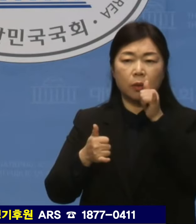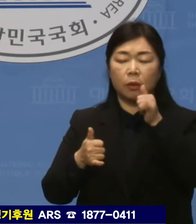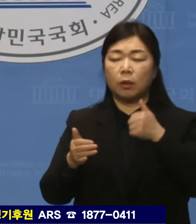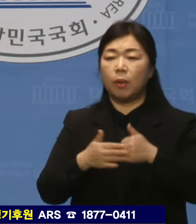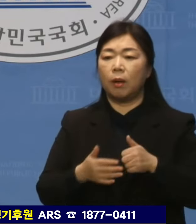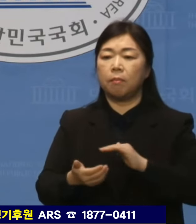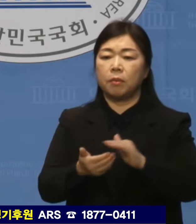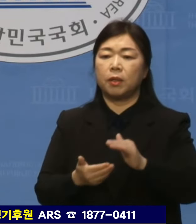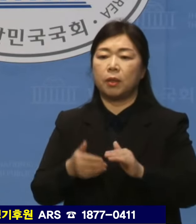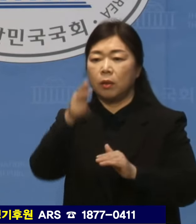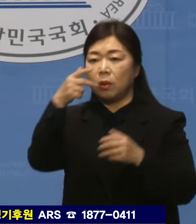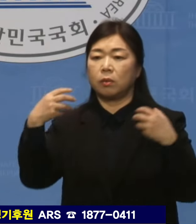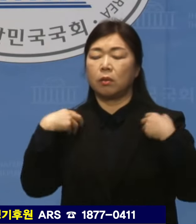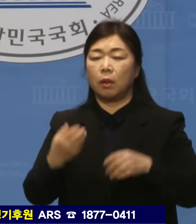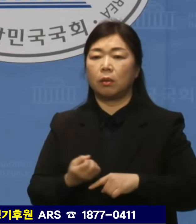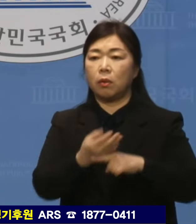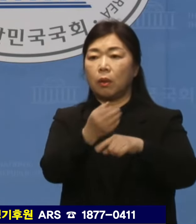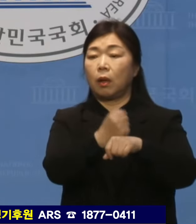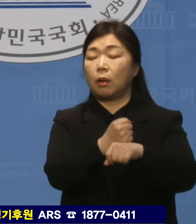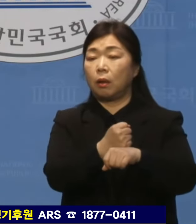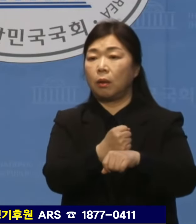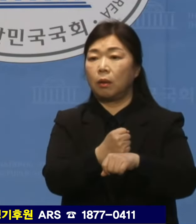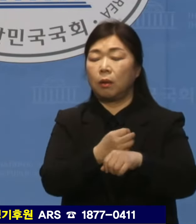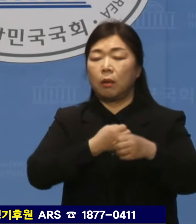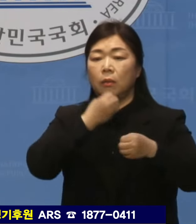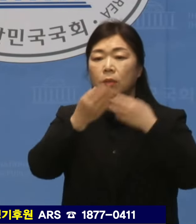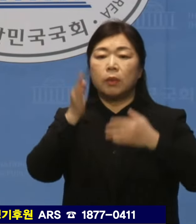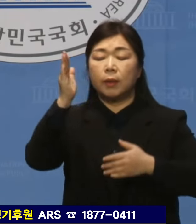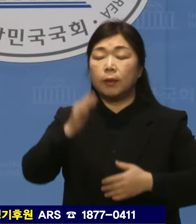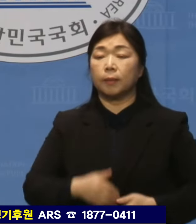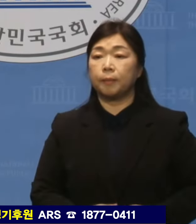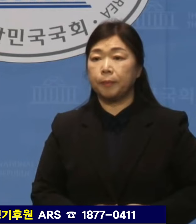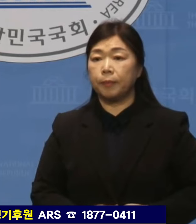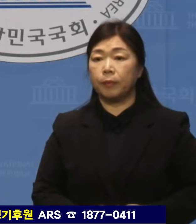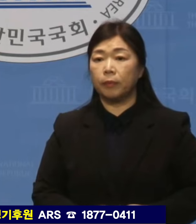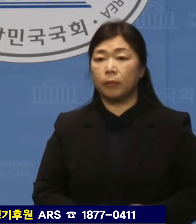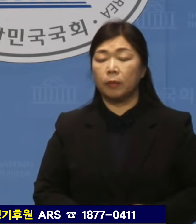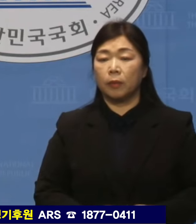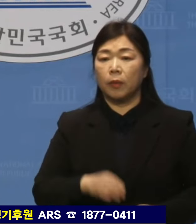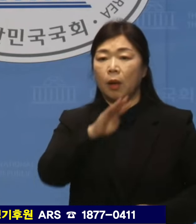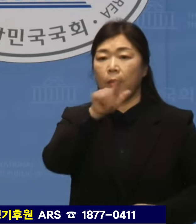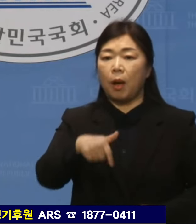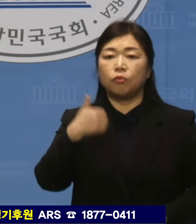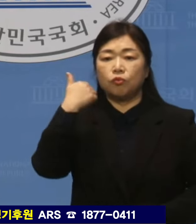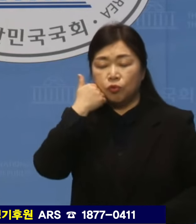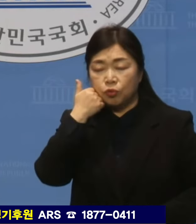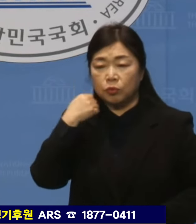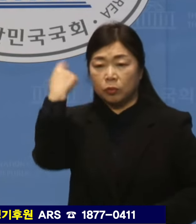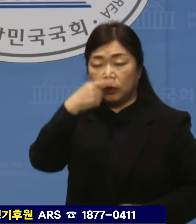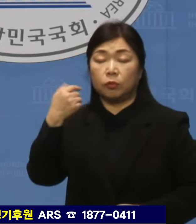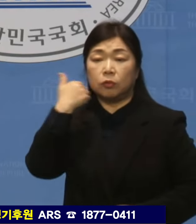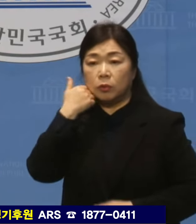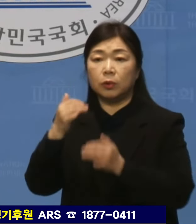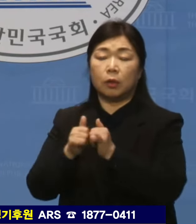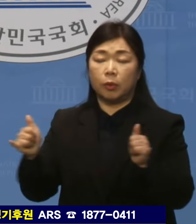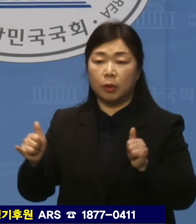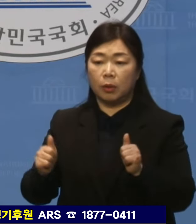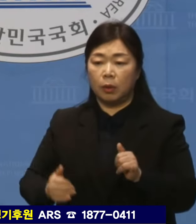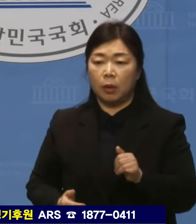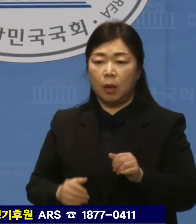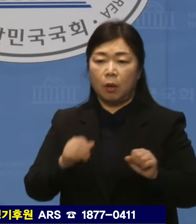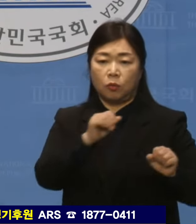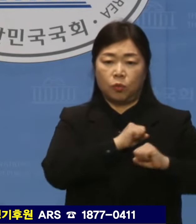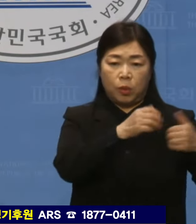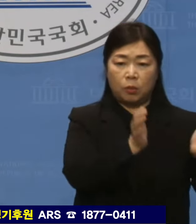달했다는 진수를 받아낸 것입니다 행정관이 국방부와 해병대 수사단 사이의